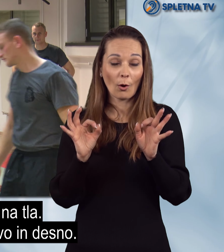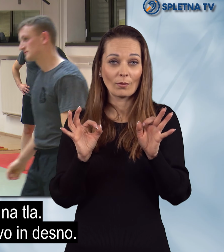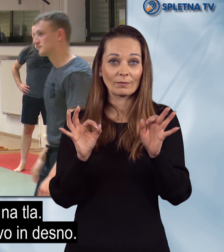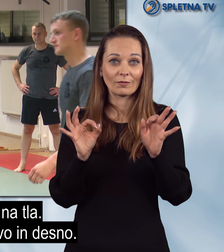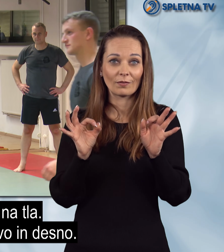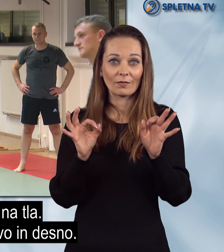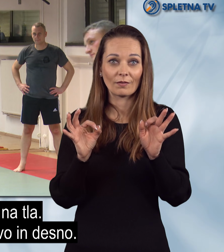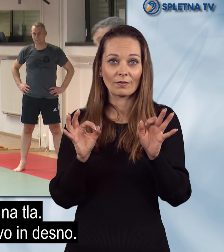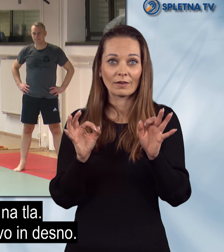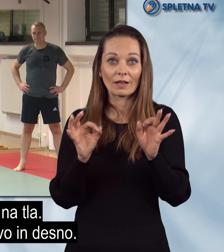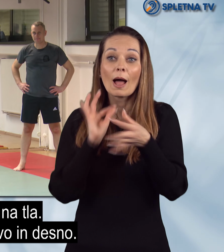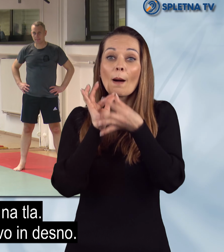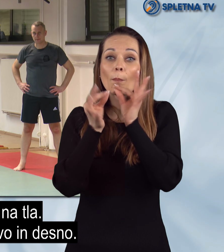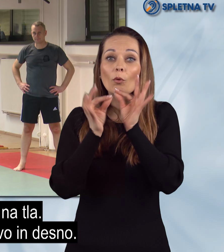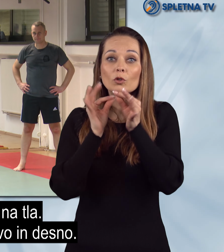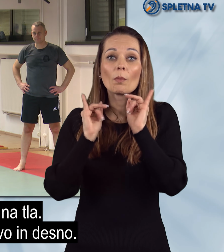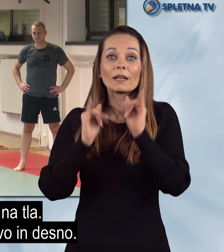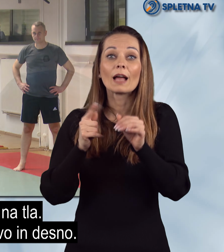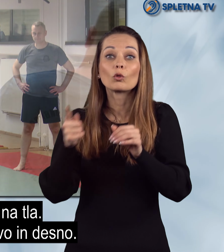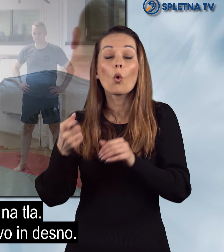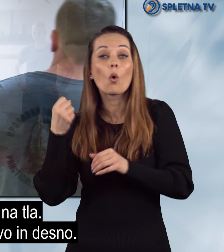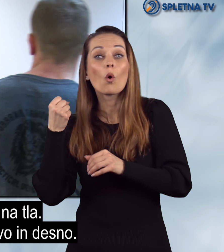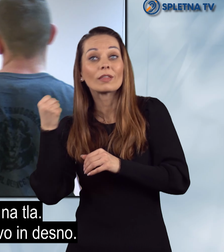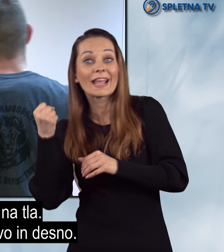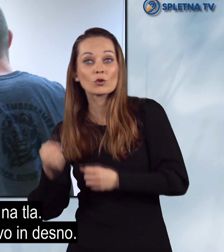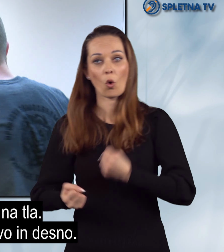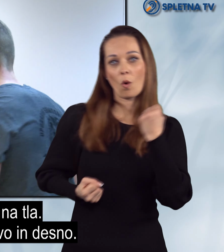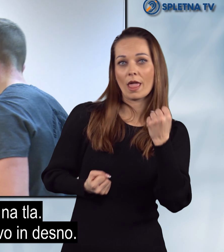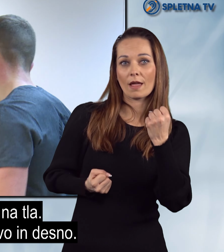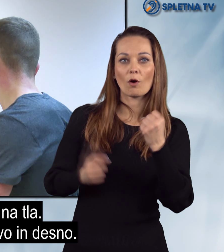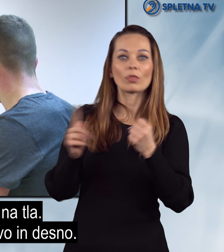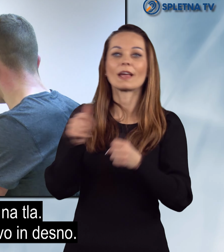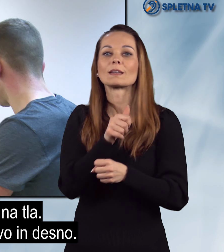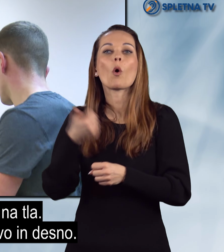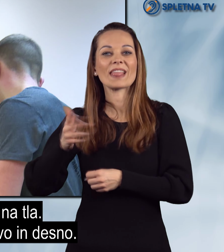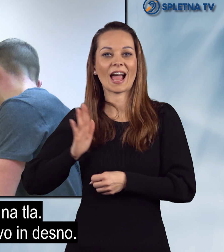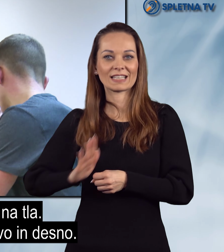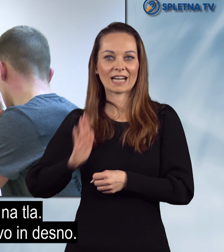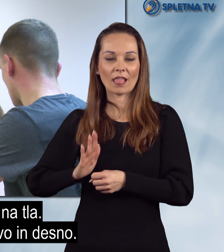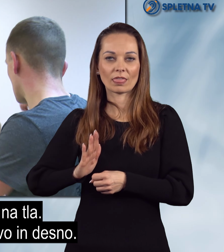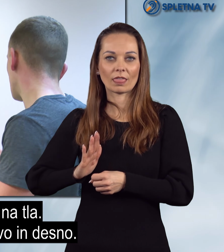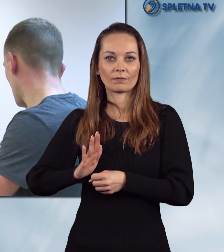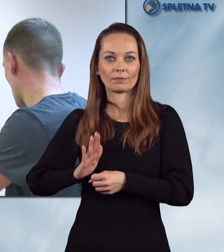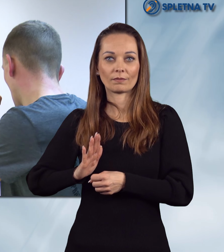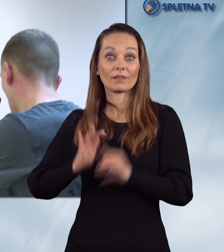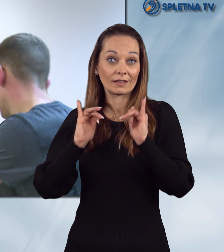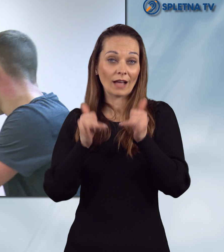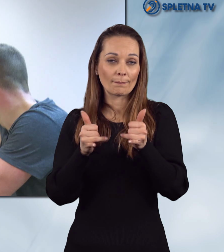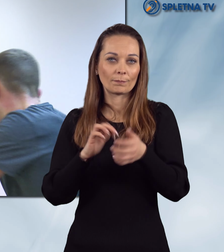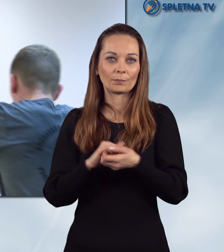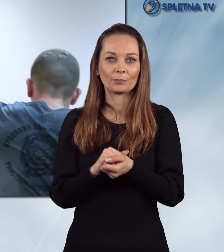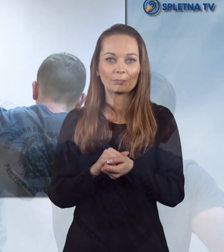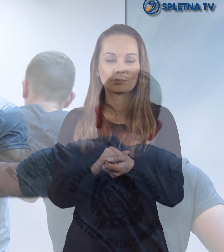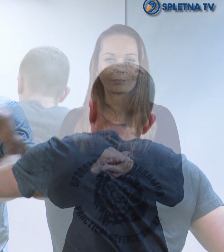probamo seveda to levo pa desno. Ne samo eno stran. Ne? Enkrat pa ima